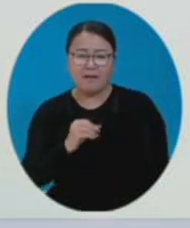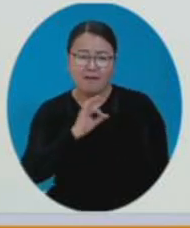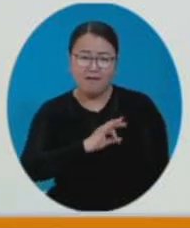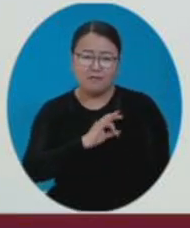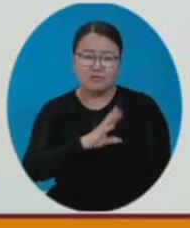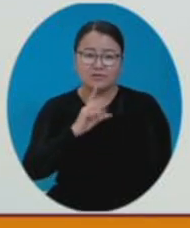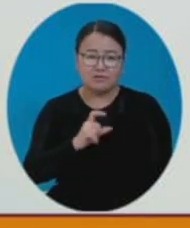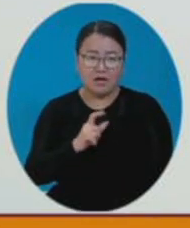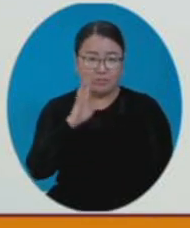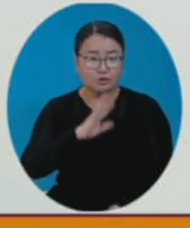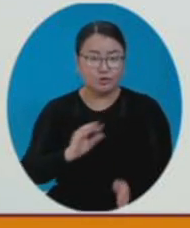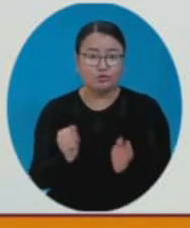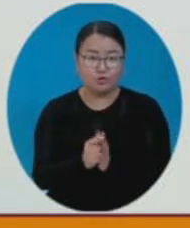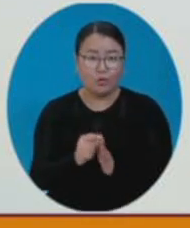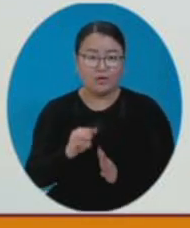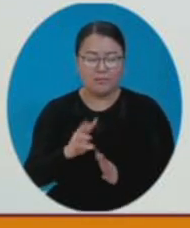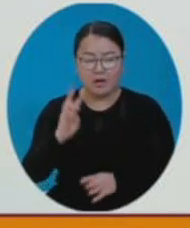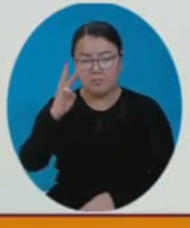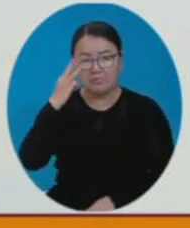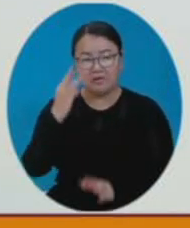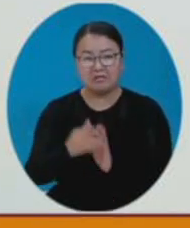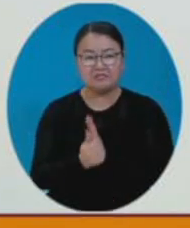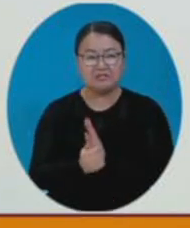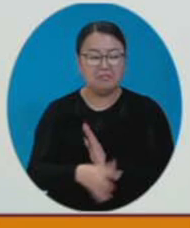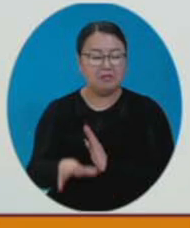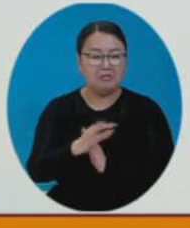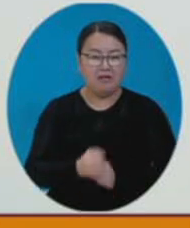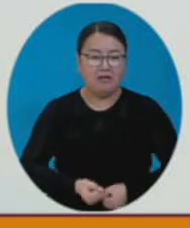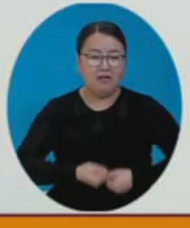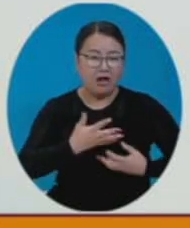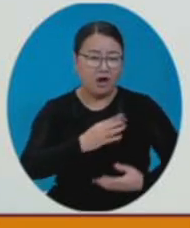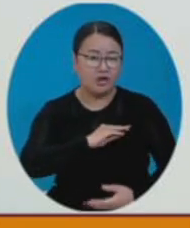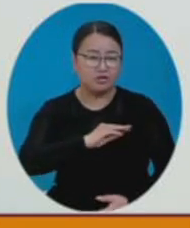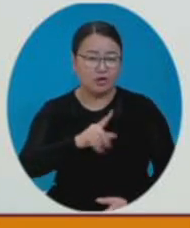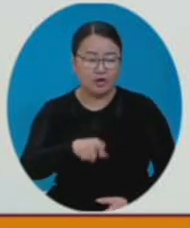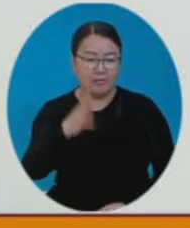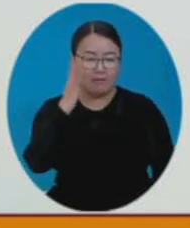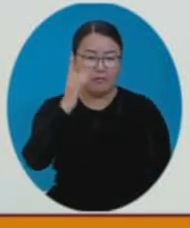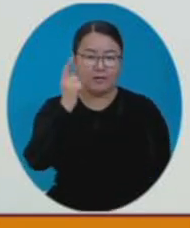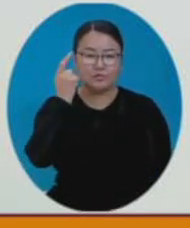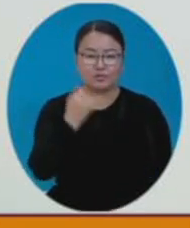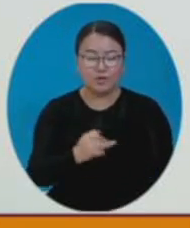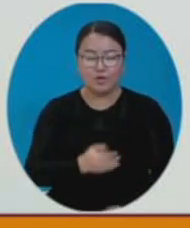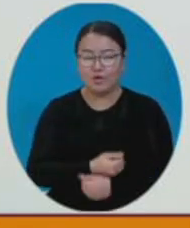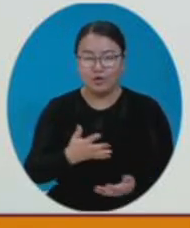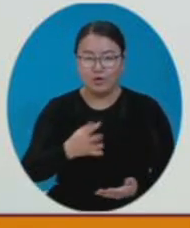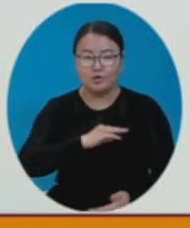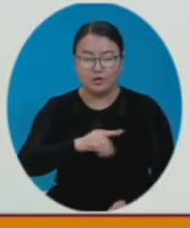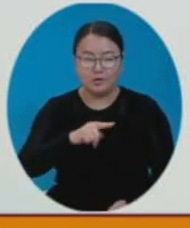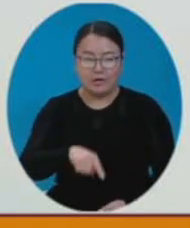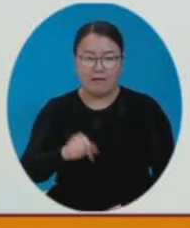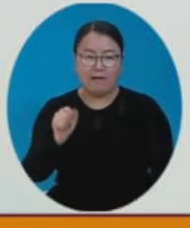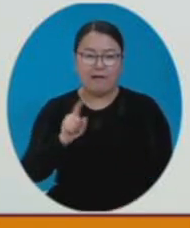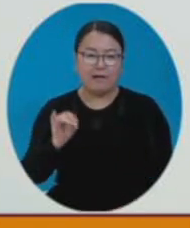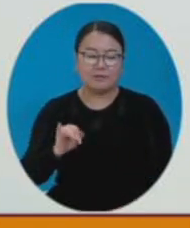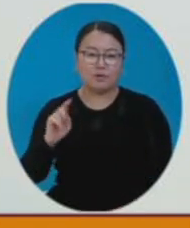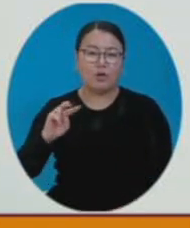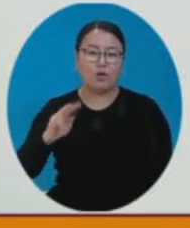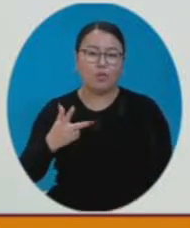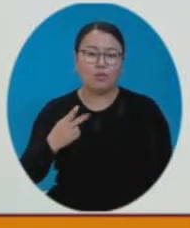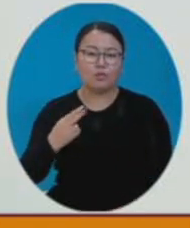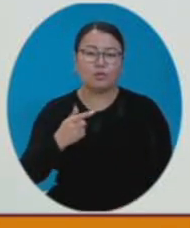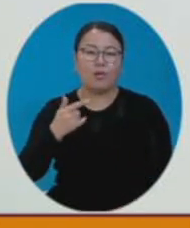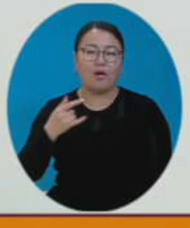тийм ээ. Тэгэхээр энэ мэдлэг ур чадварыг одоо бид нар бий болгоход, энэ арга зүй бий болгоход энэ удаагийн одоо энэ Азийн 23 дугаар